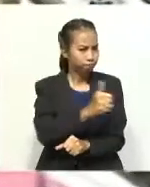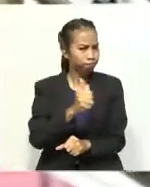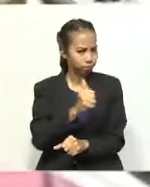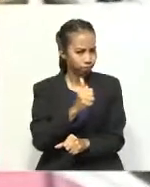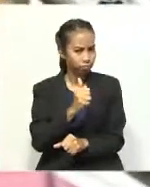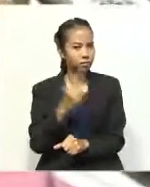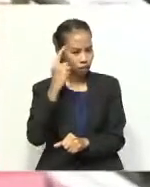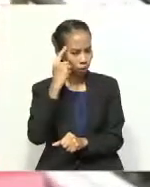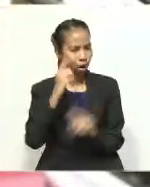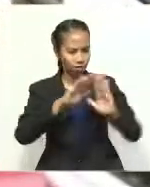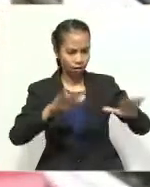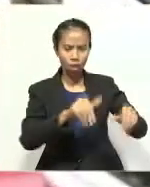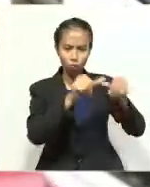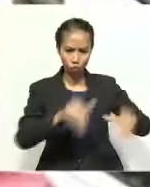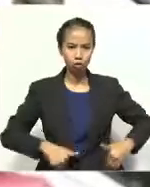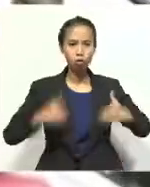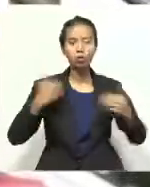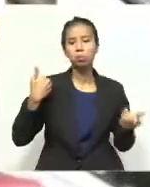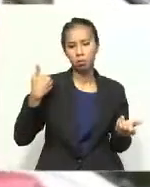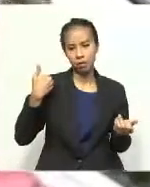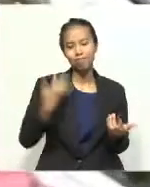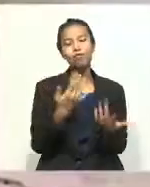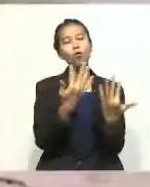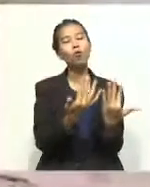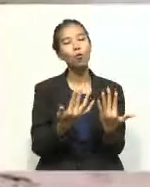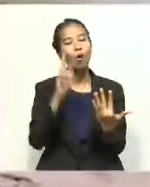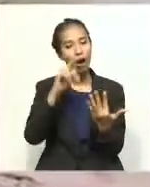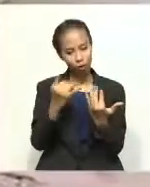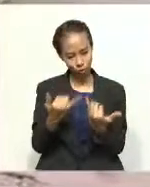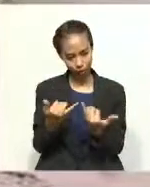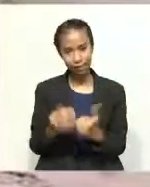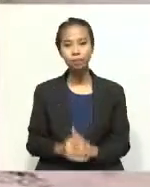ชาตญาณในการเอาตัวรอดของกลุ่มเด็กซึ่งอาจจะมีข่าวดีภายในวันนี้ครับ